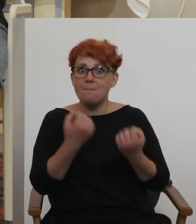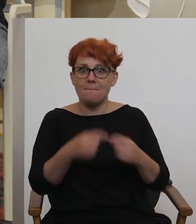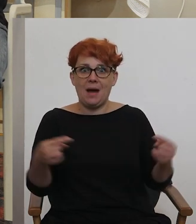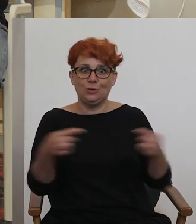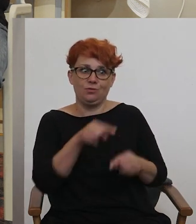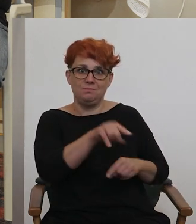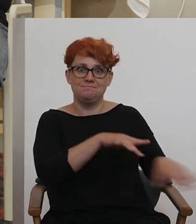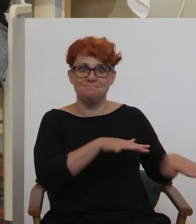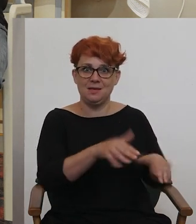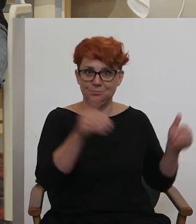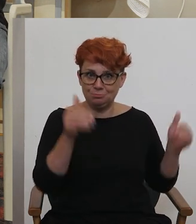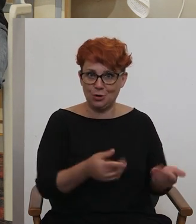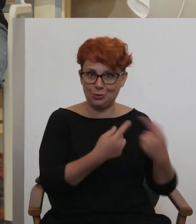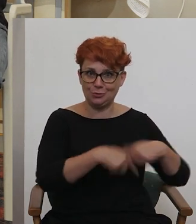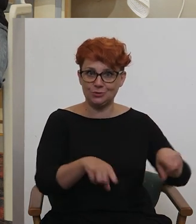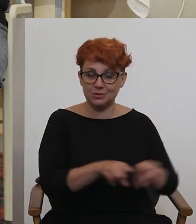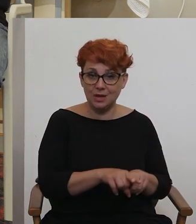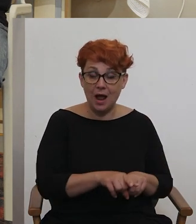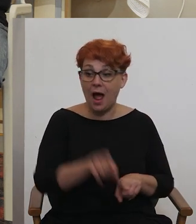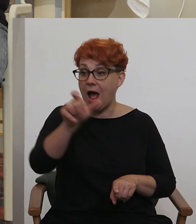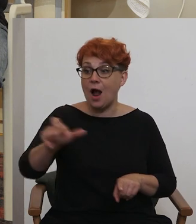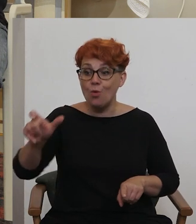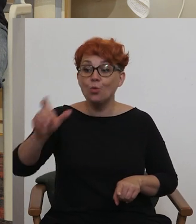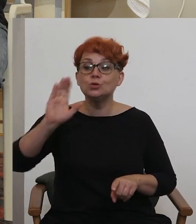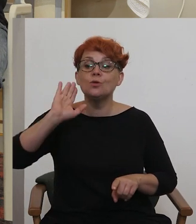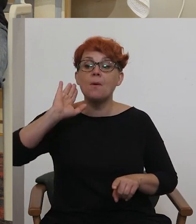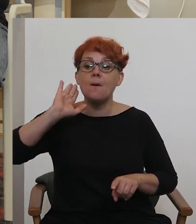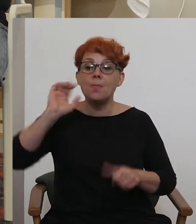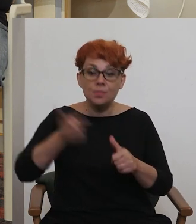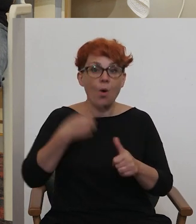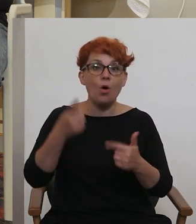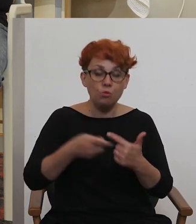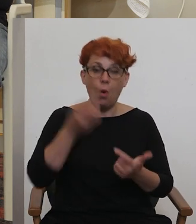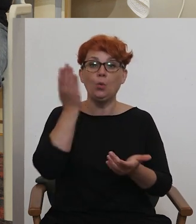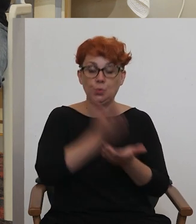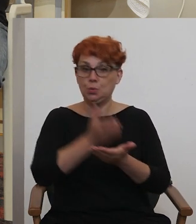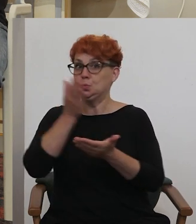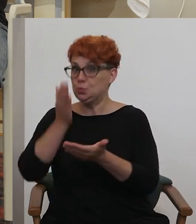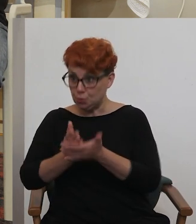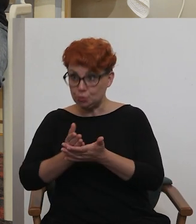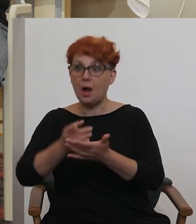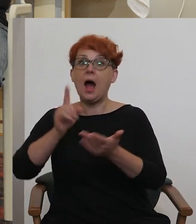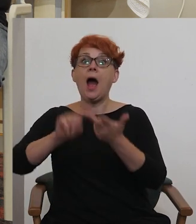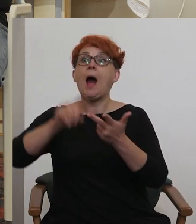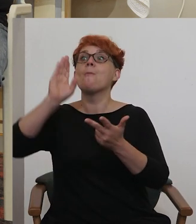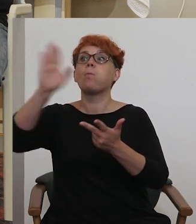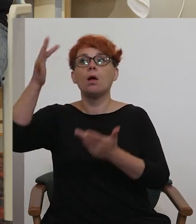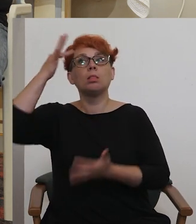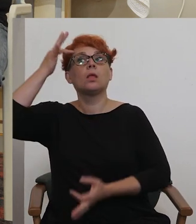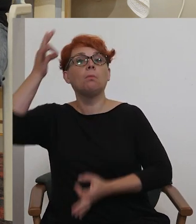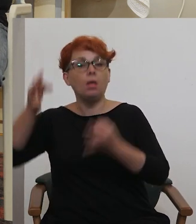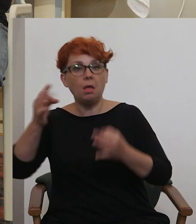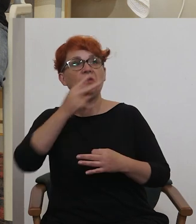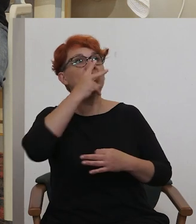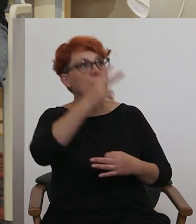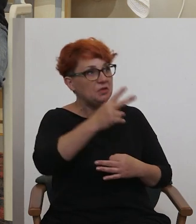zrealizować. Dopiero później zaczynają się zastanawiać, że oprócz tej komendy, oprócz tych